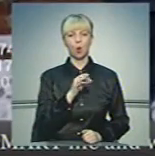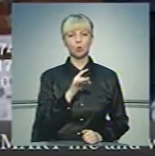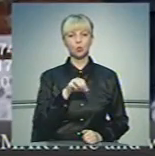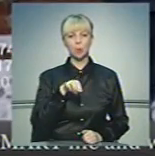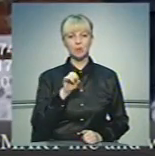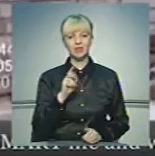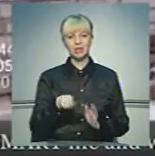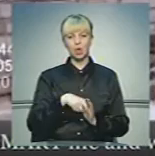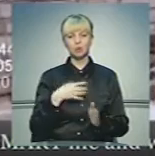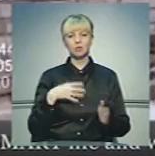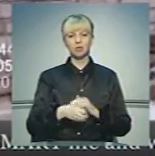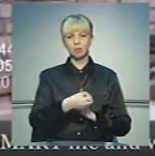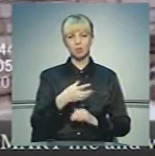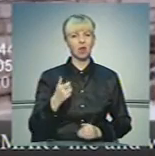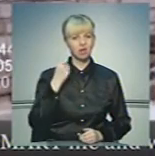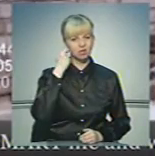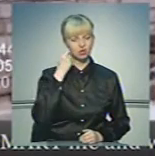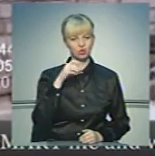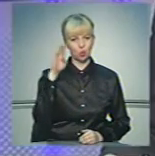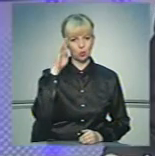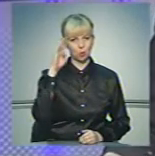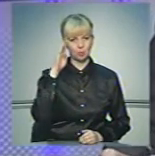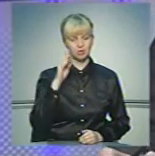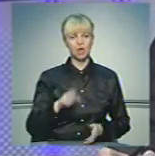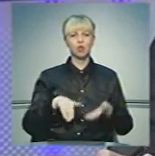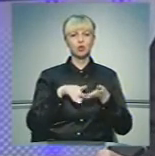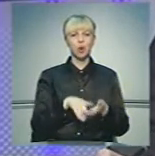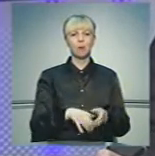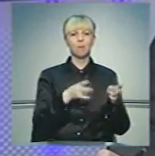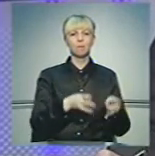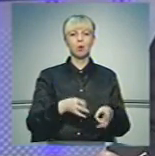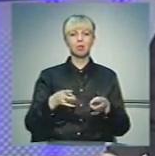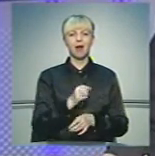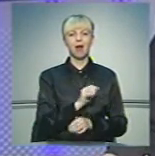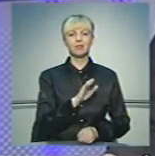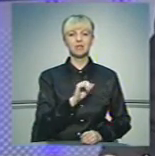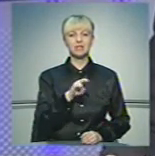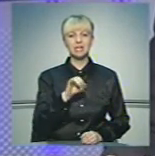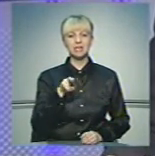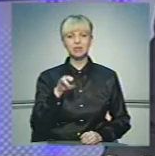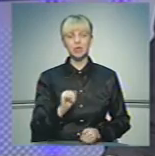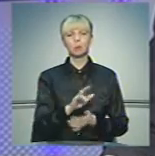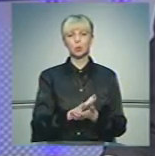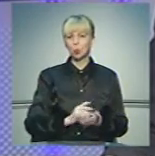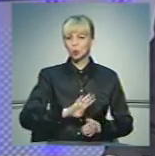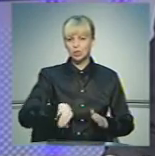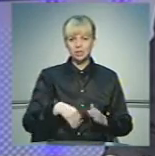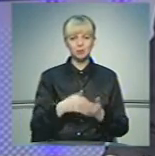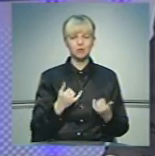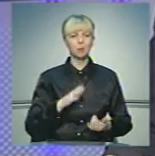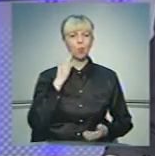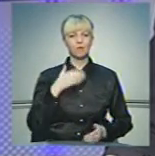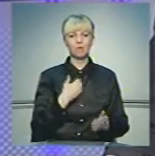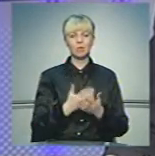на Донеччині загинув 15-річний хлопець. Допомагати постраждалій авдіївці продовжують і нині. Буковинські